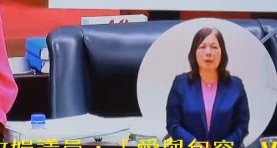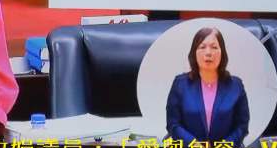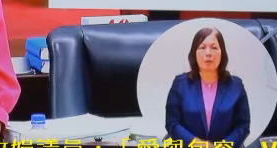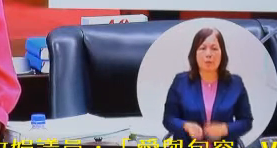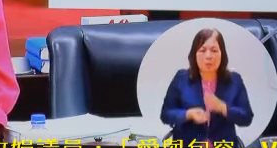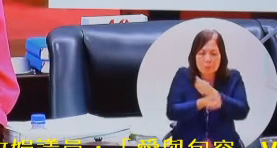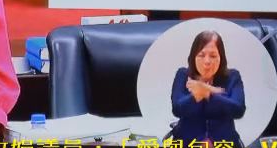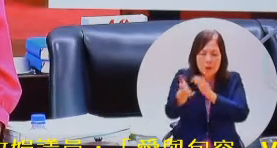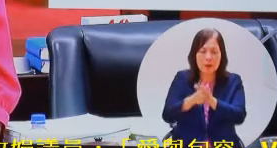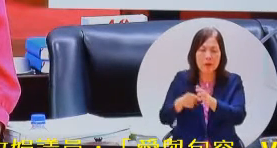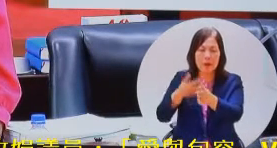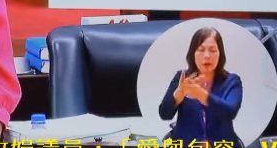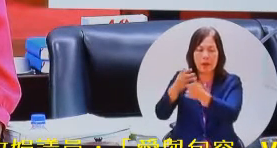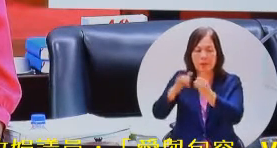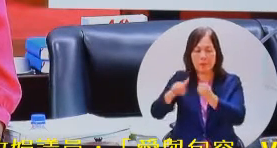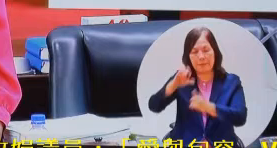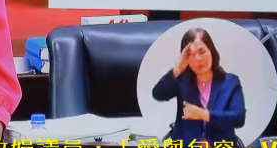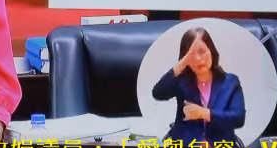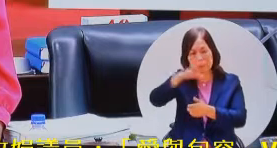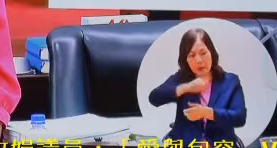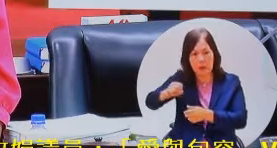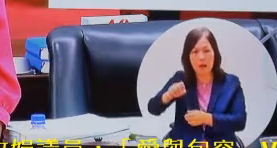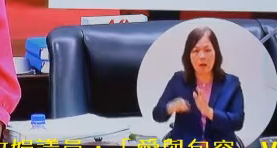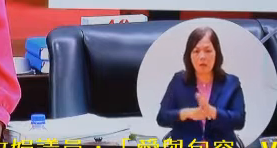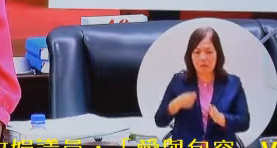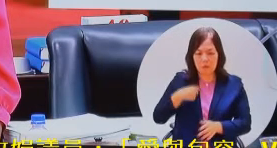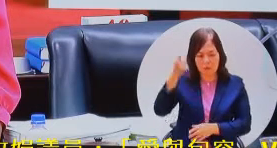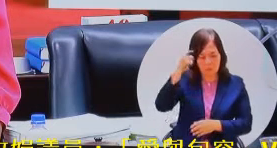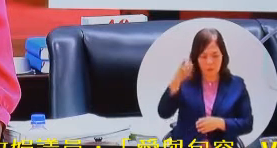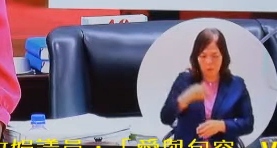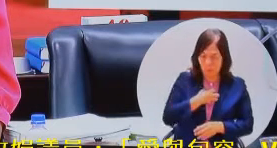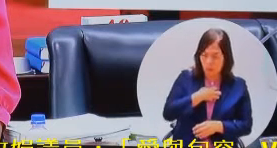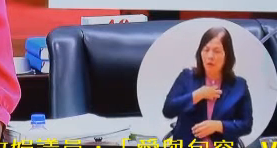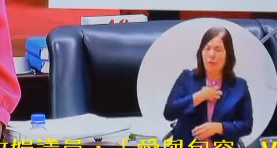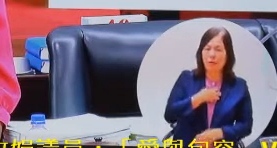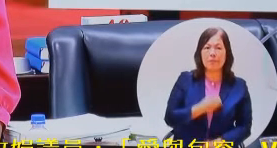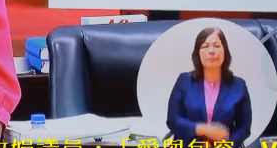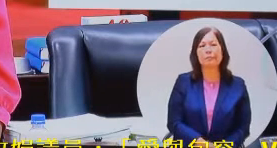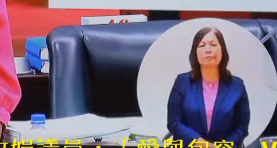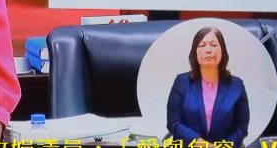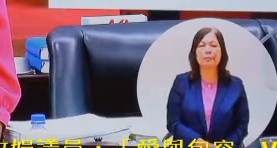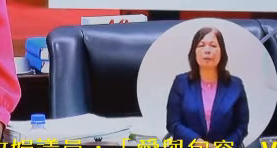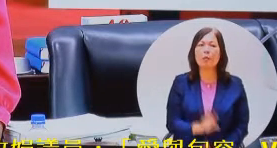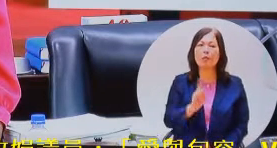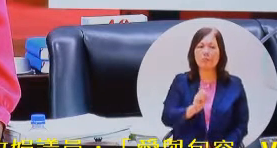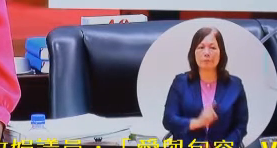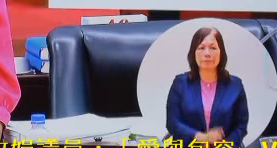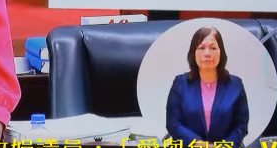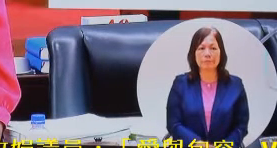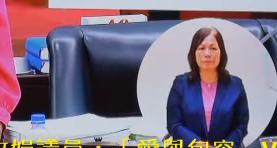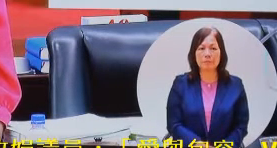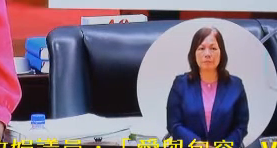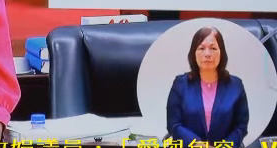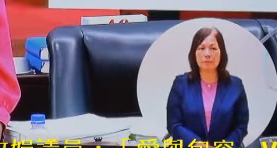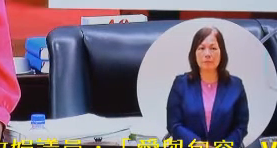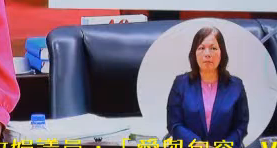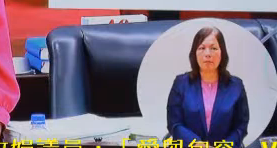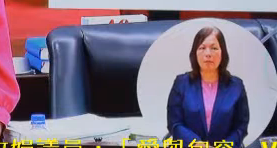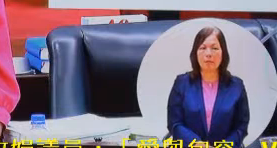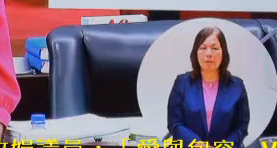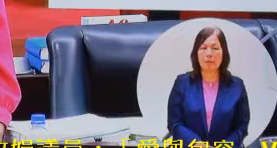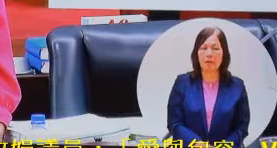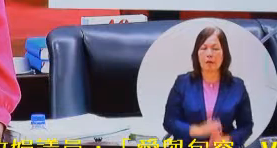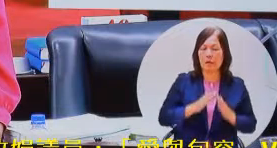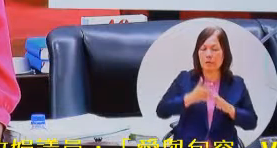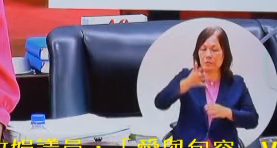党的手上的时候，我非常的触动。为什么？市长一直以来